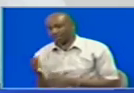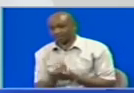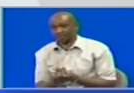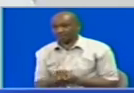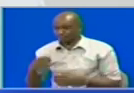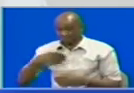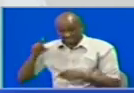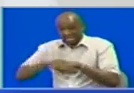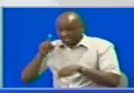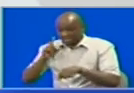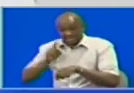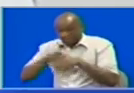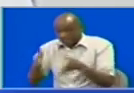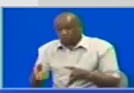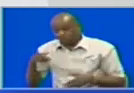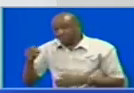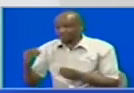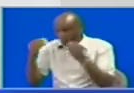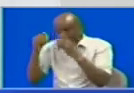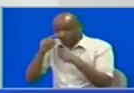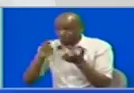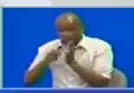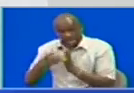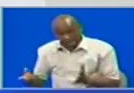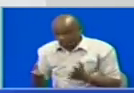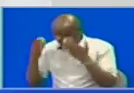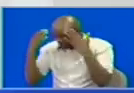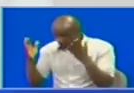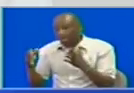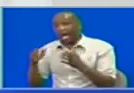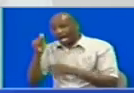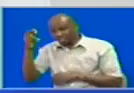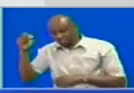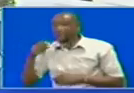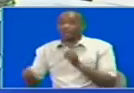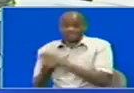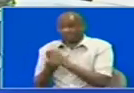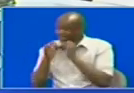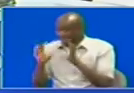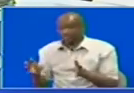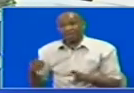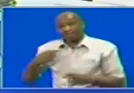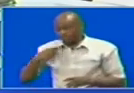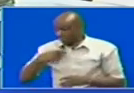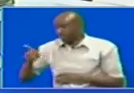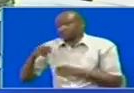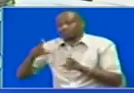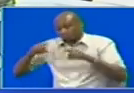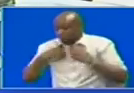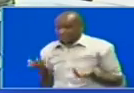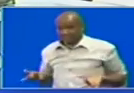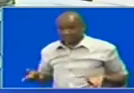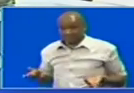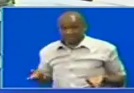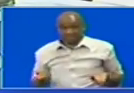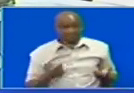si kama wakati huu ulikuwa unafunzwa nini ya kufanya ama una agent mtu anakaa naye na kile walikupa ndio chochote kile walinipa ndio nilichukua. Lakini wakati ule uliona